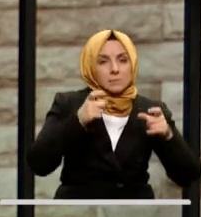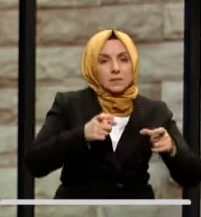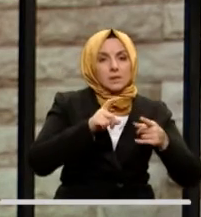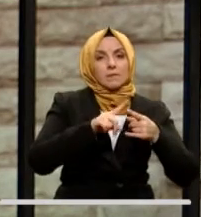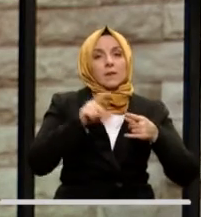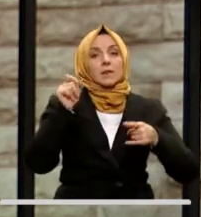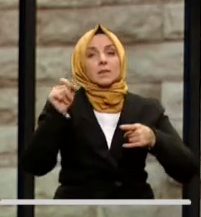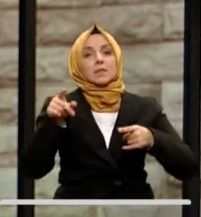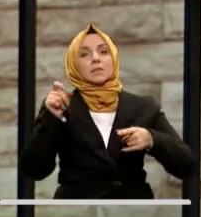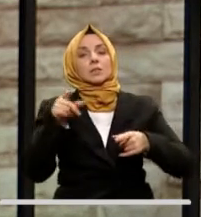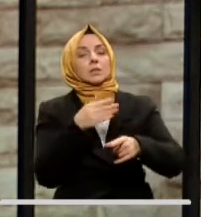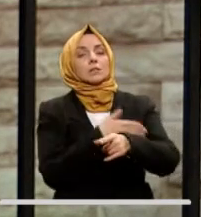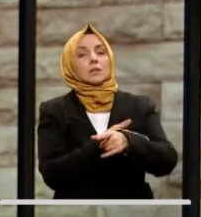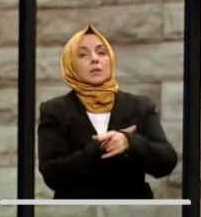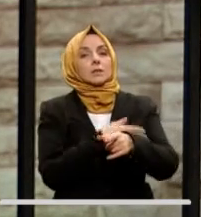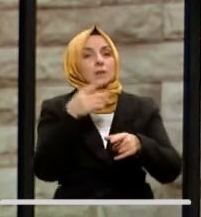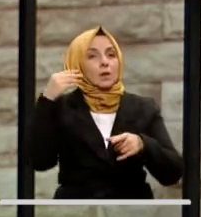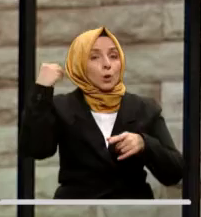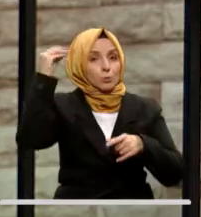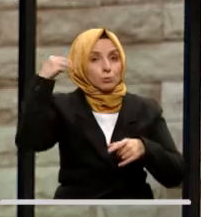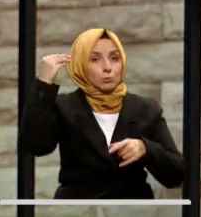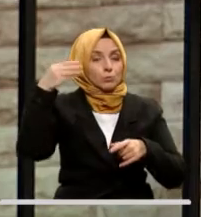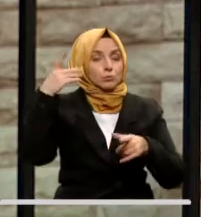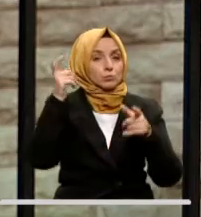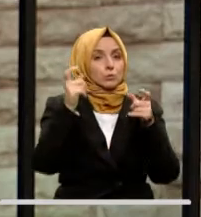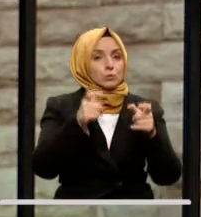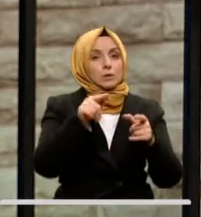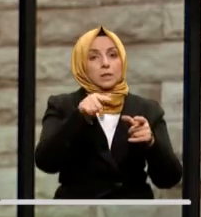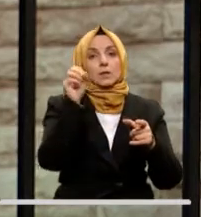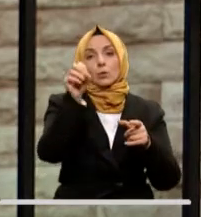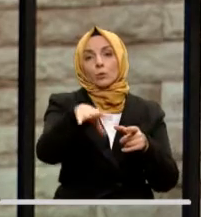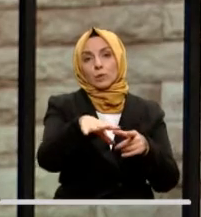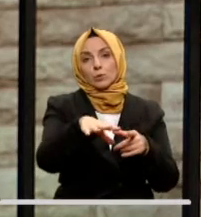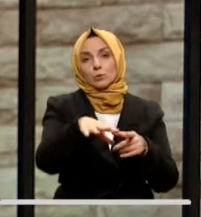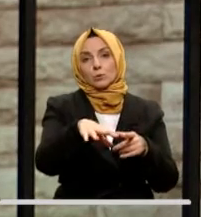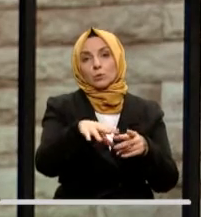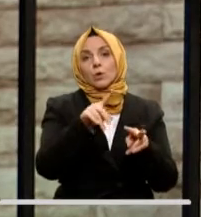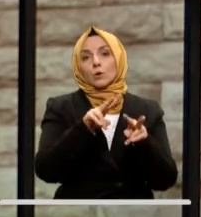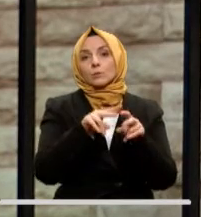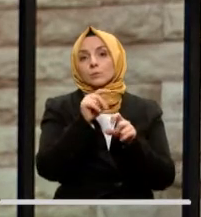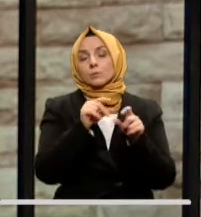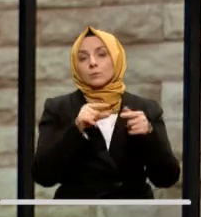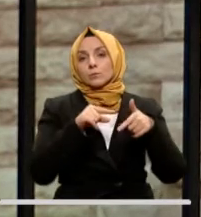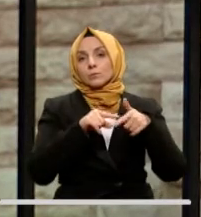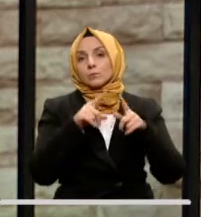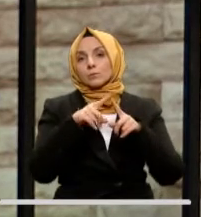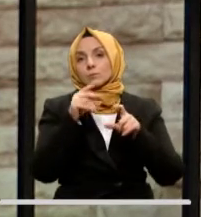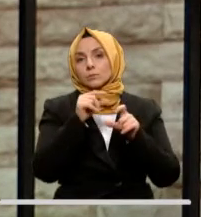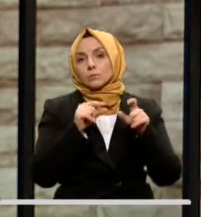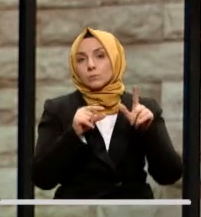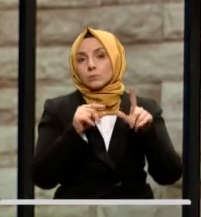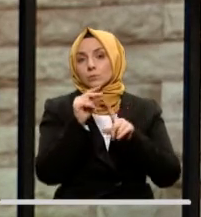bölgeye ait takvim ise biz 10 aydan itibaren il ve ilçe müftülüklerine bu takvimleri ulaştırıyoruz